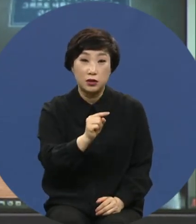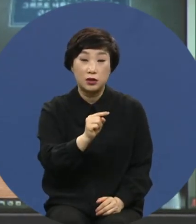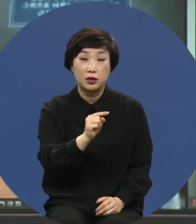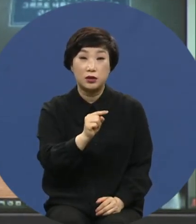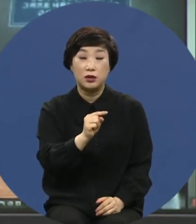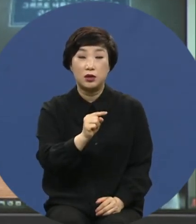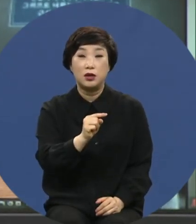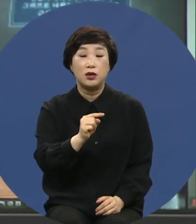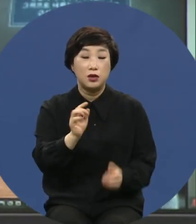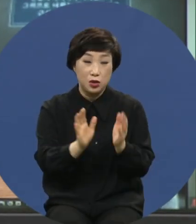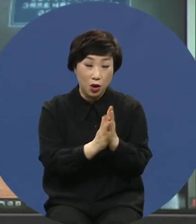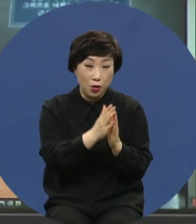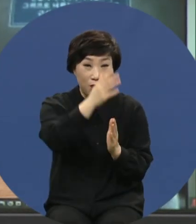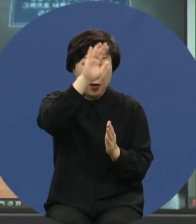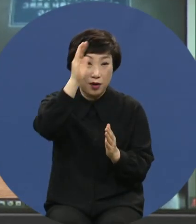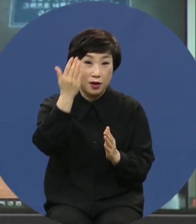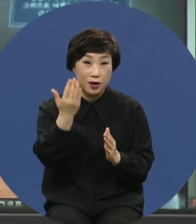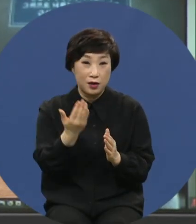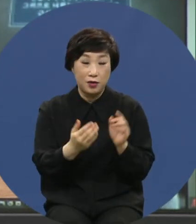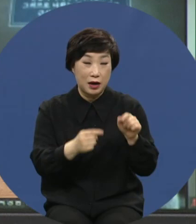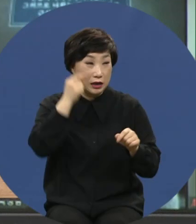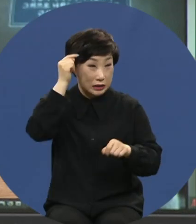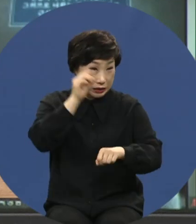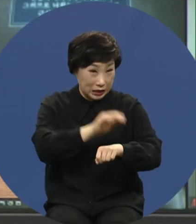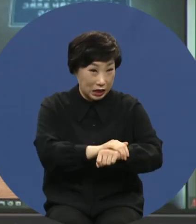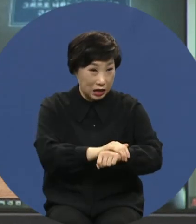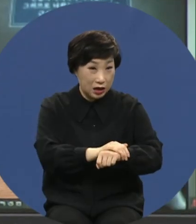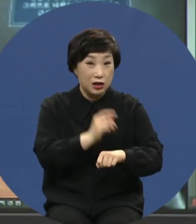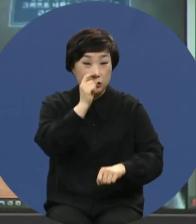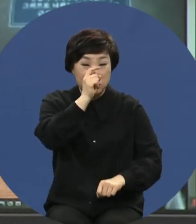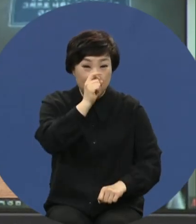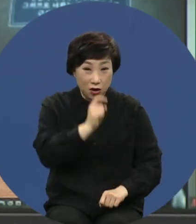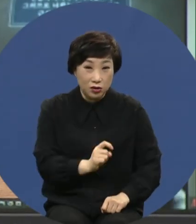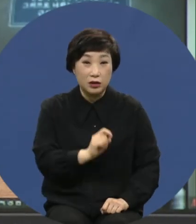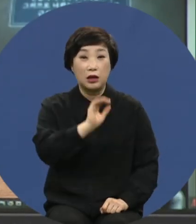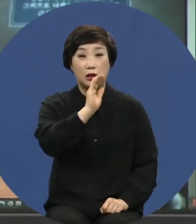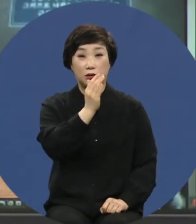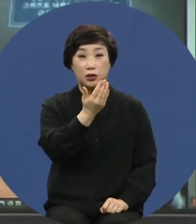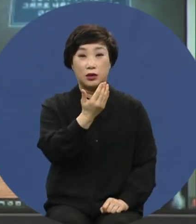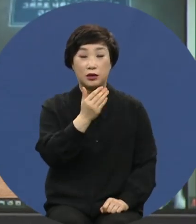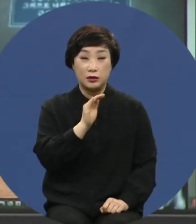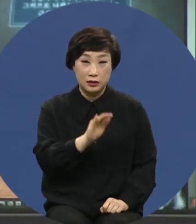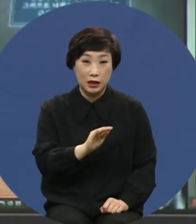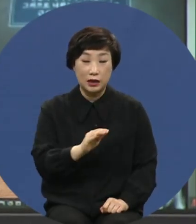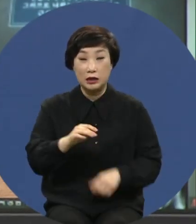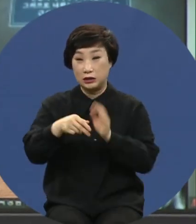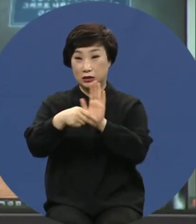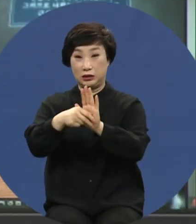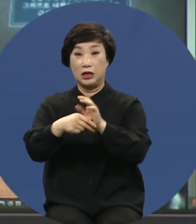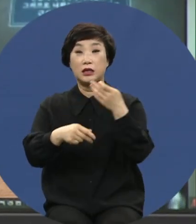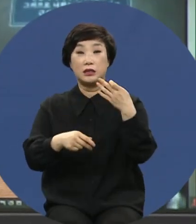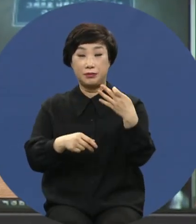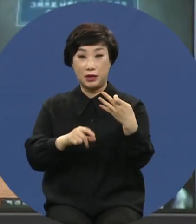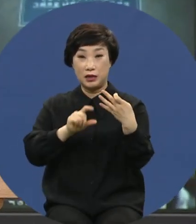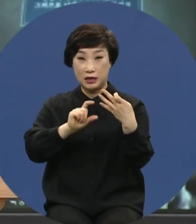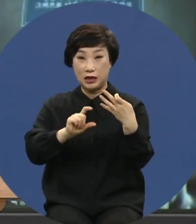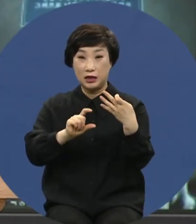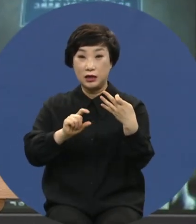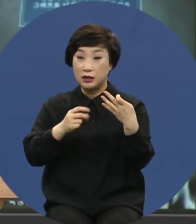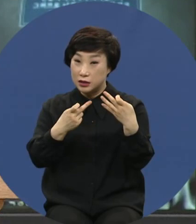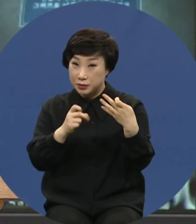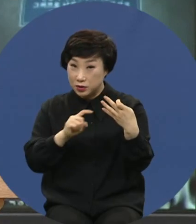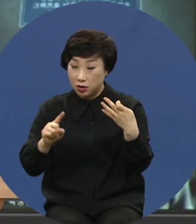내 영화로움과 지혜로움을 더럽혔고, 이사야서 14장